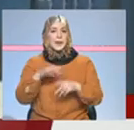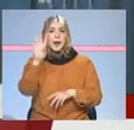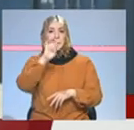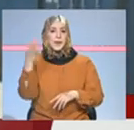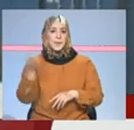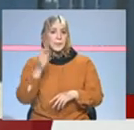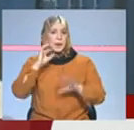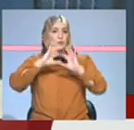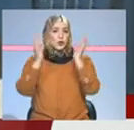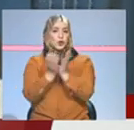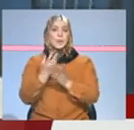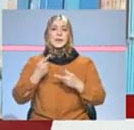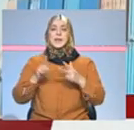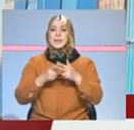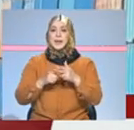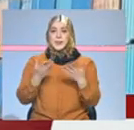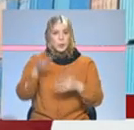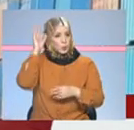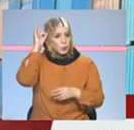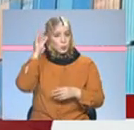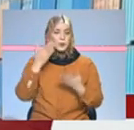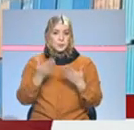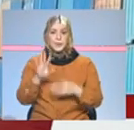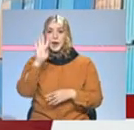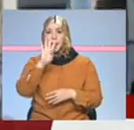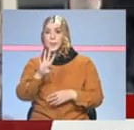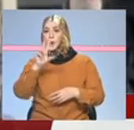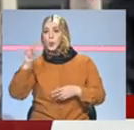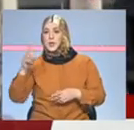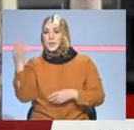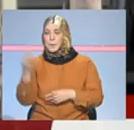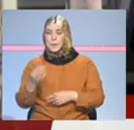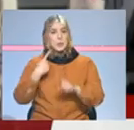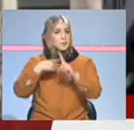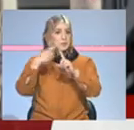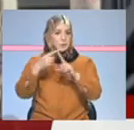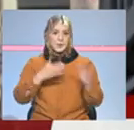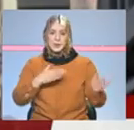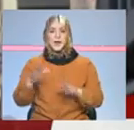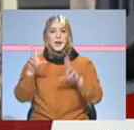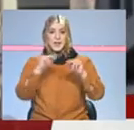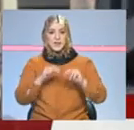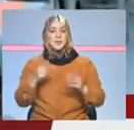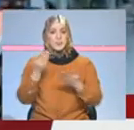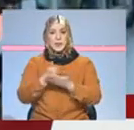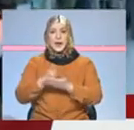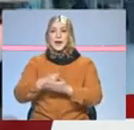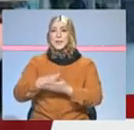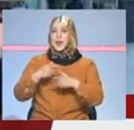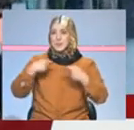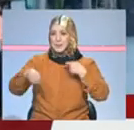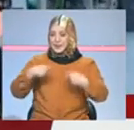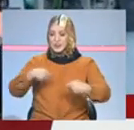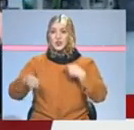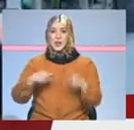من جملة صادرات البلاد سجلت تحسنا ب 34%، كما حقق قطاع النسيج والجلود